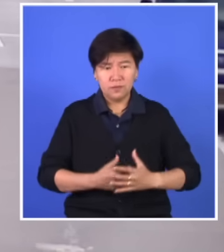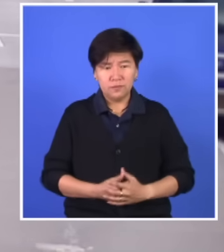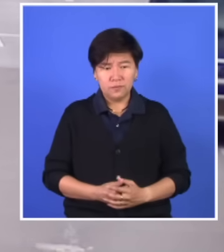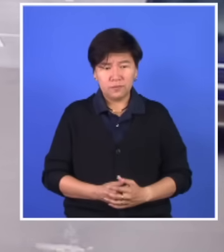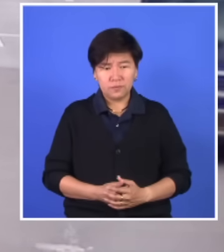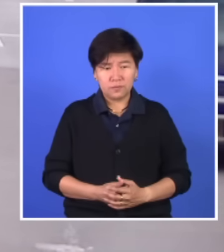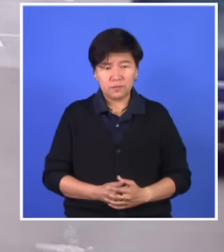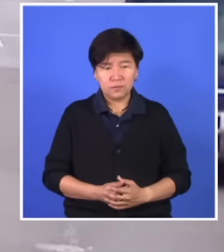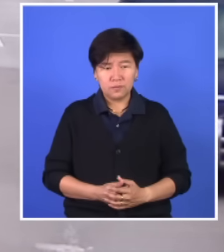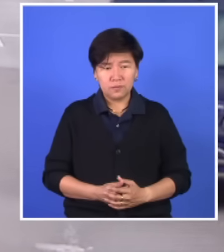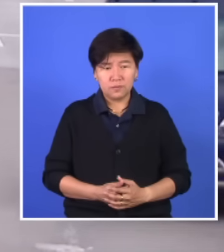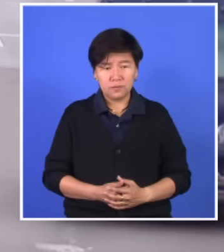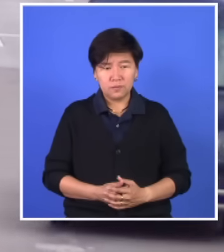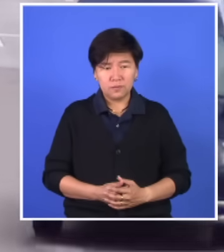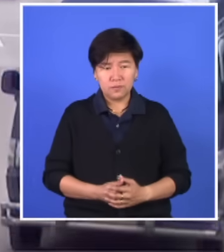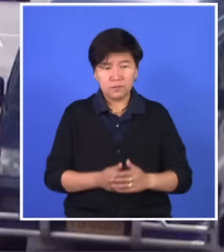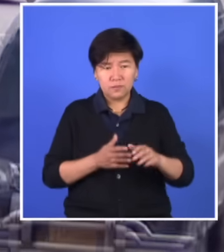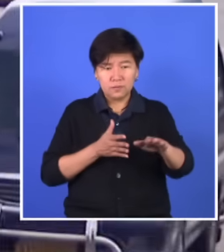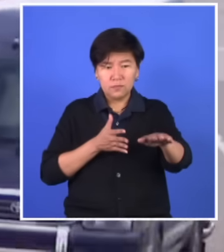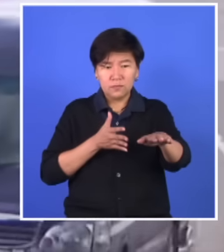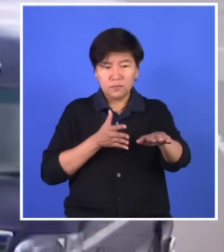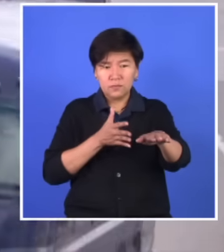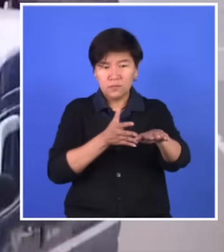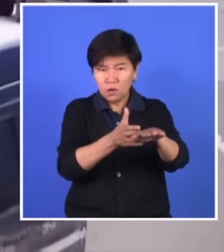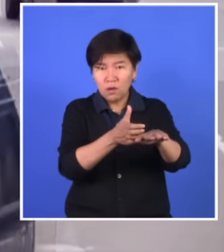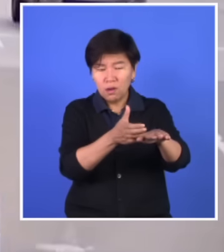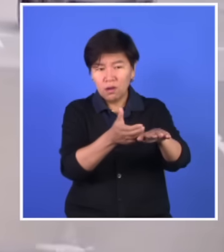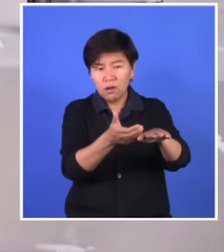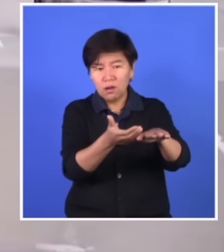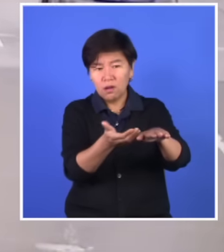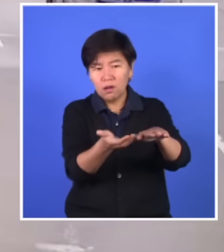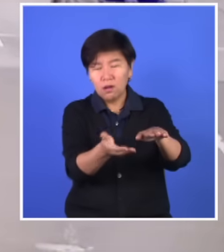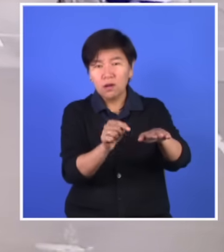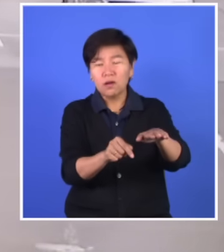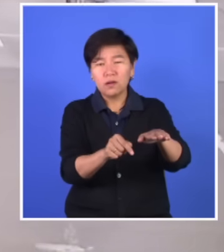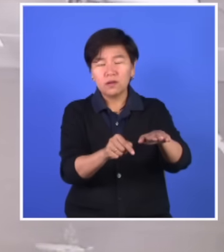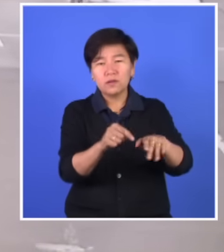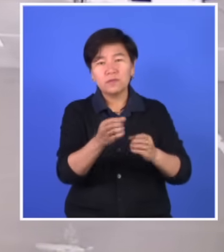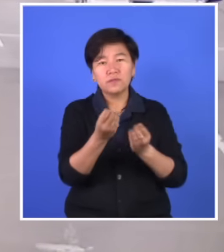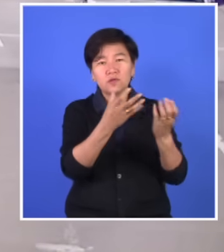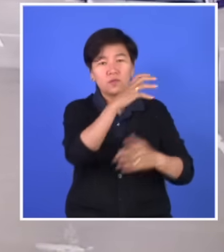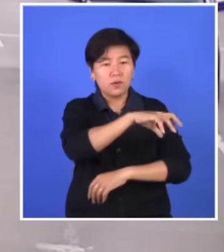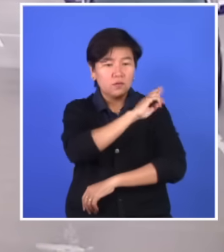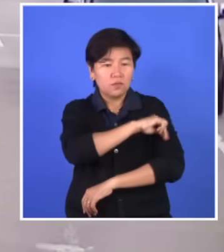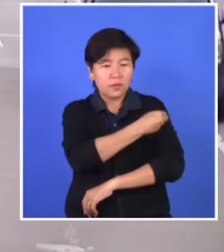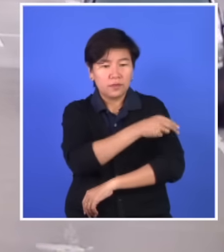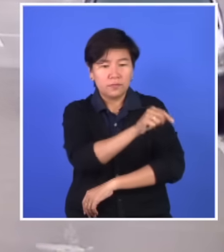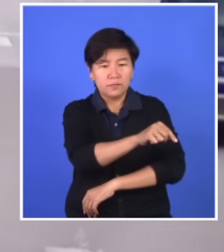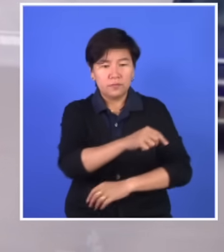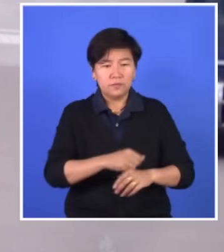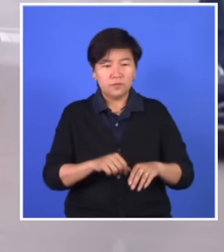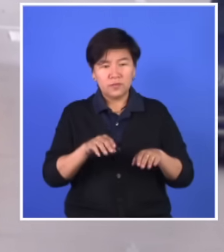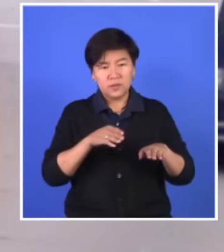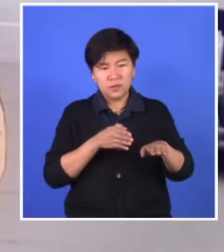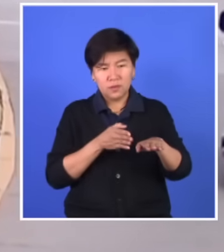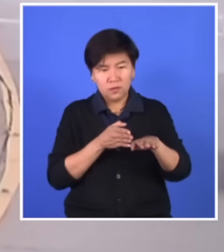ฟ่ายท้ายอยู่ไปชนเข้าแบบนี้เออนี่นะครับเค้าก็เอาตัวไปรักษาก่อนเดี๋ยวค่อยว่ากันต่อไปเหมือนจะเข้าใจว่ารถเก๋งจะเดินหน้าหรือ